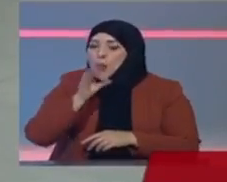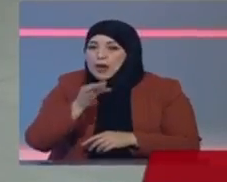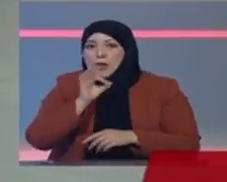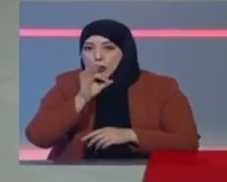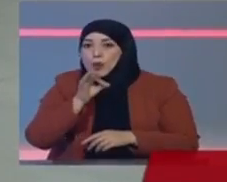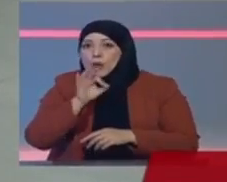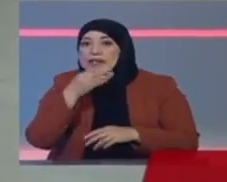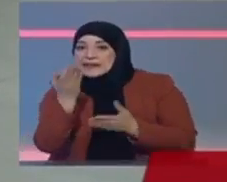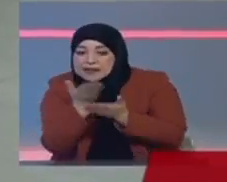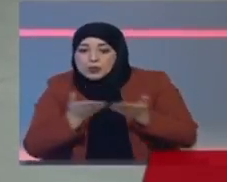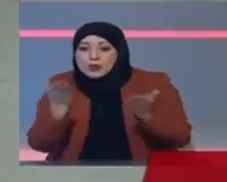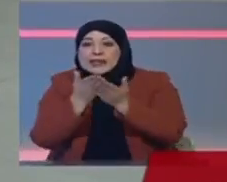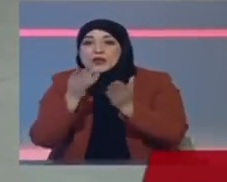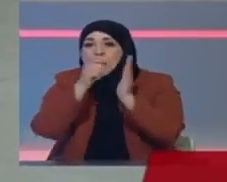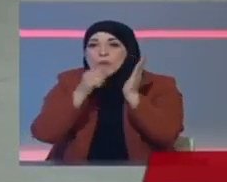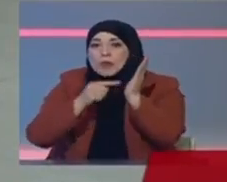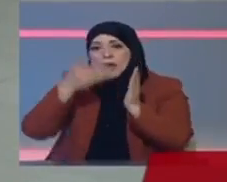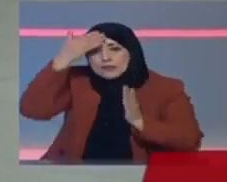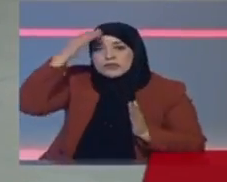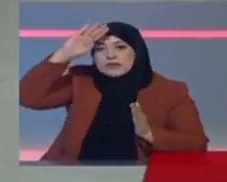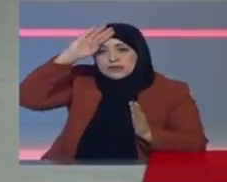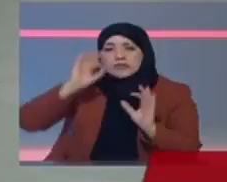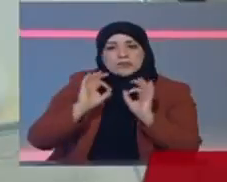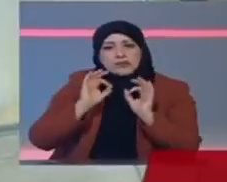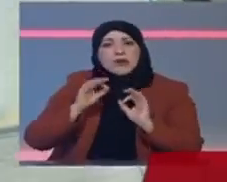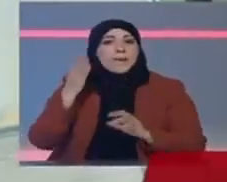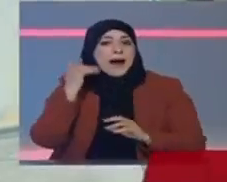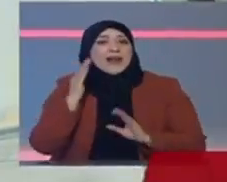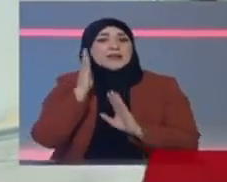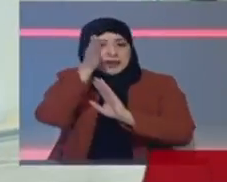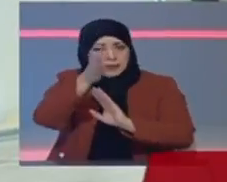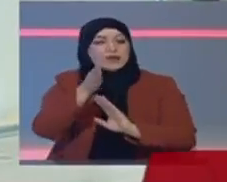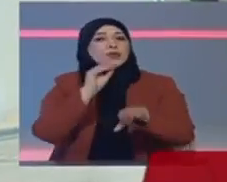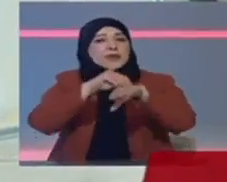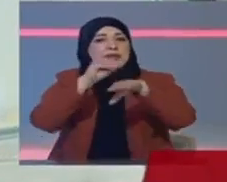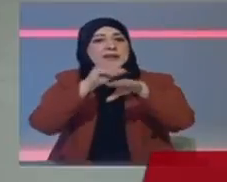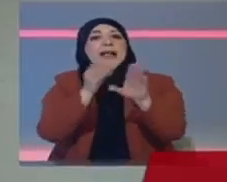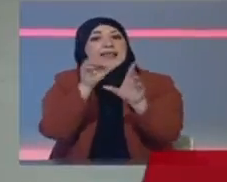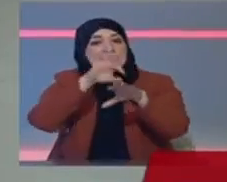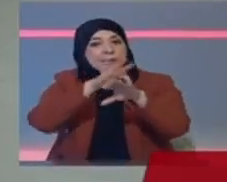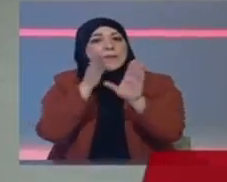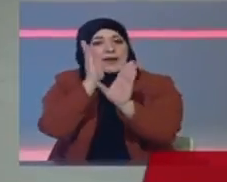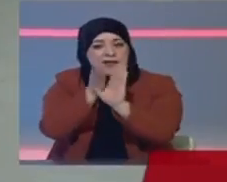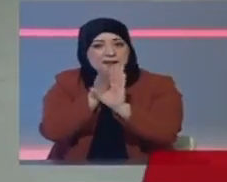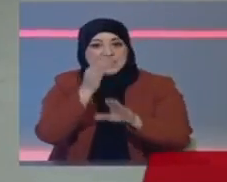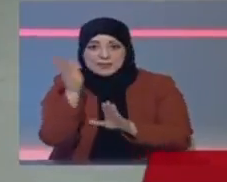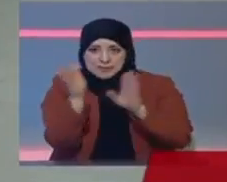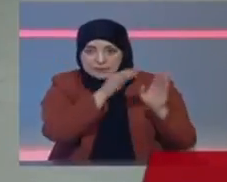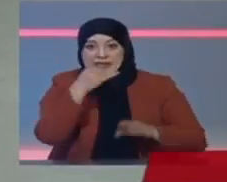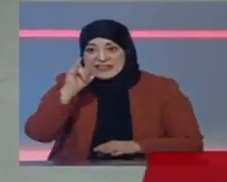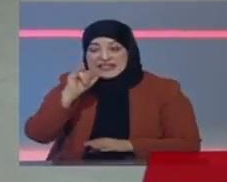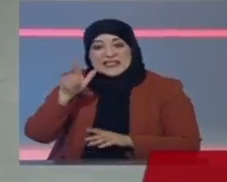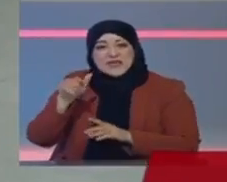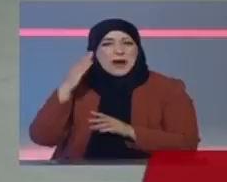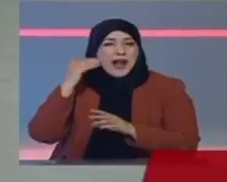الاعراض يعني اه اه حققته شاب مجهول الطبيب بنفسه اذا كانت قلق واحد يحكي مع